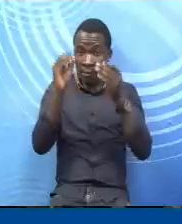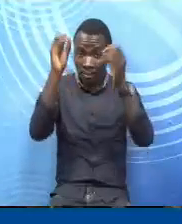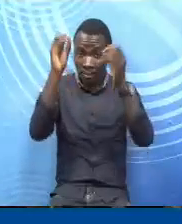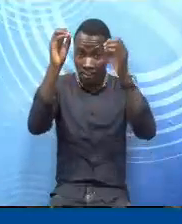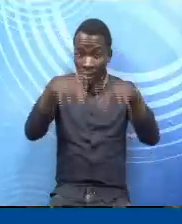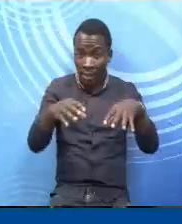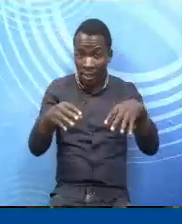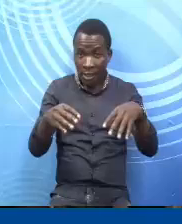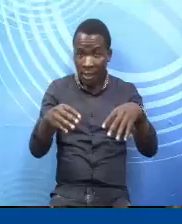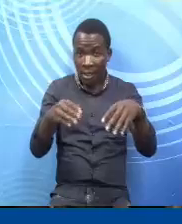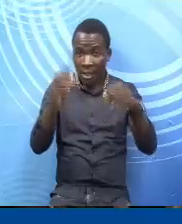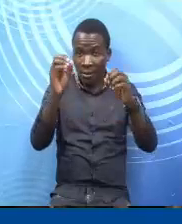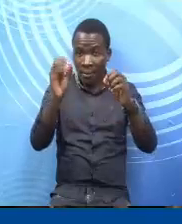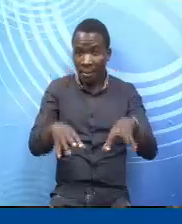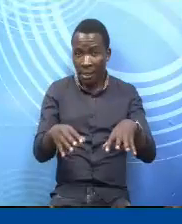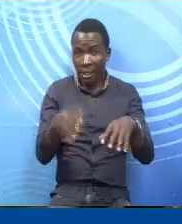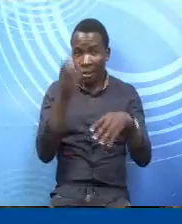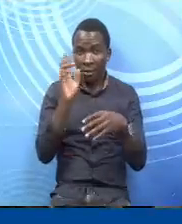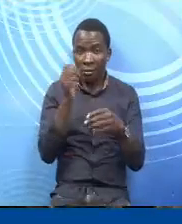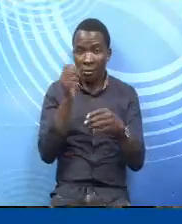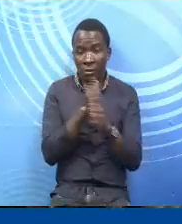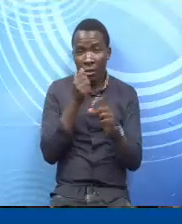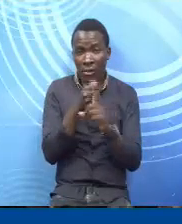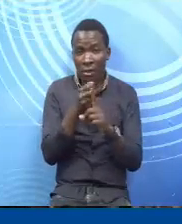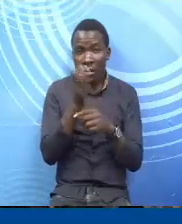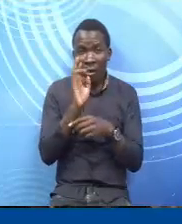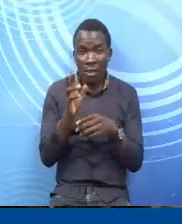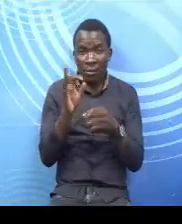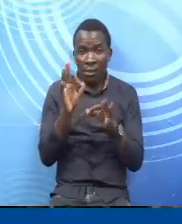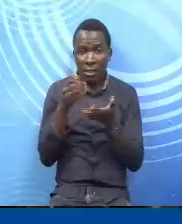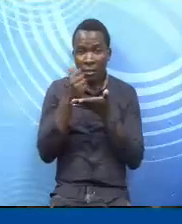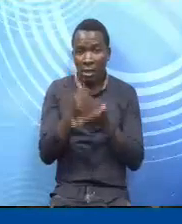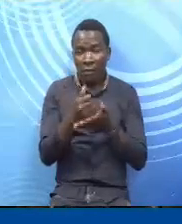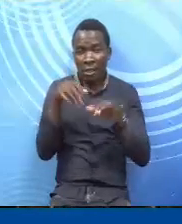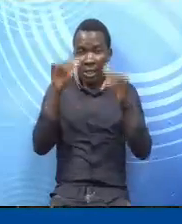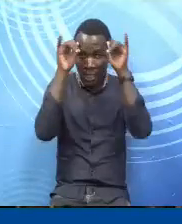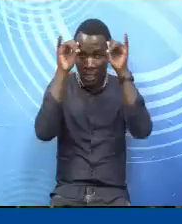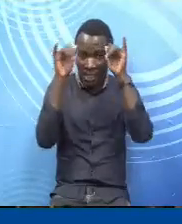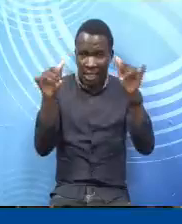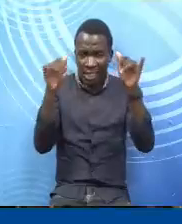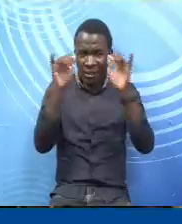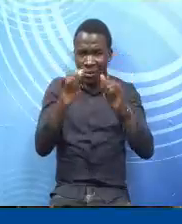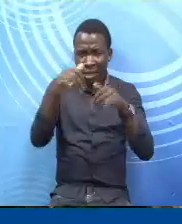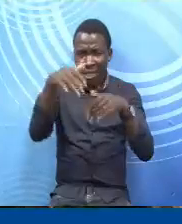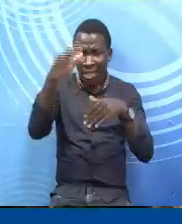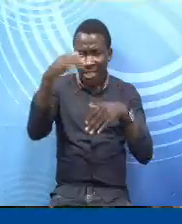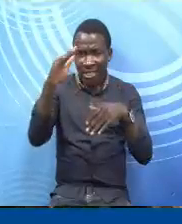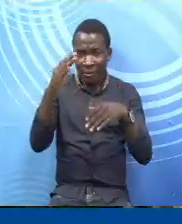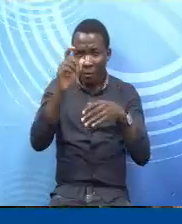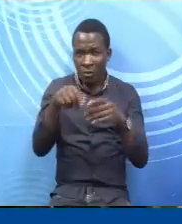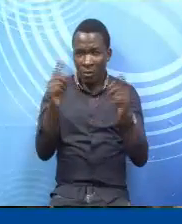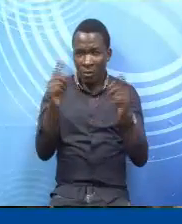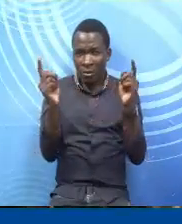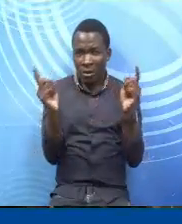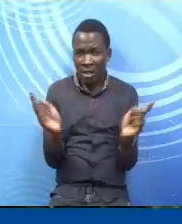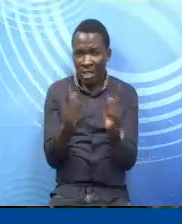mu dukorera ubuvugizi wenda bareba icyo bafasha aya matungo inka zingana gutya ntabwo ari zo kuguma hanze umuntu iyo yagize iterambere